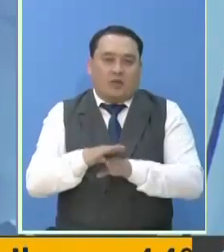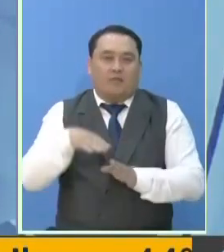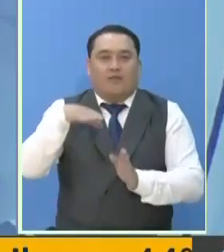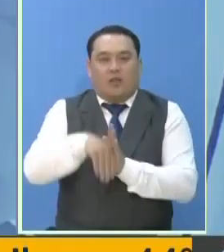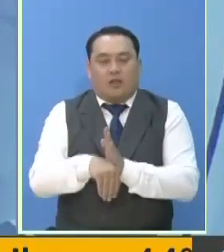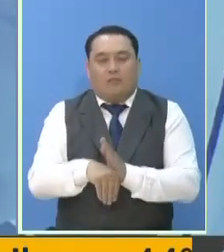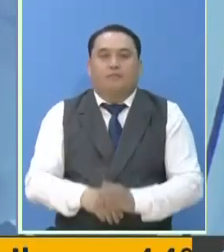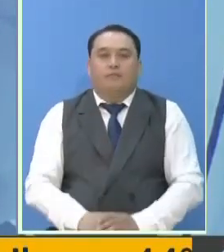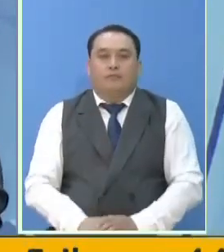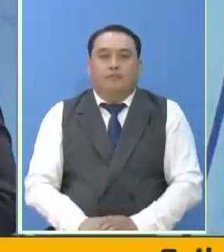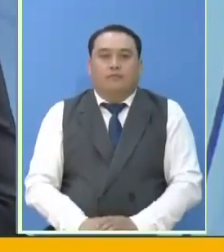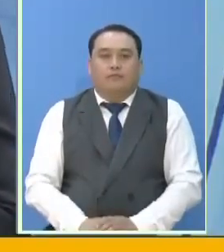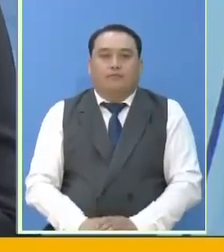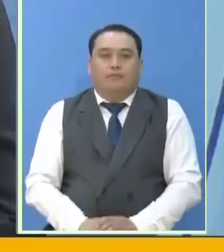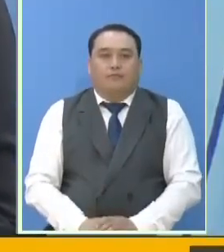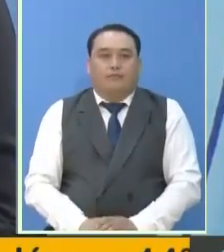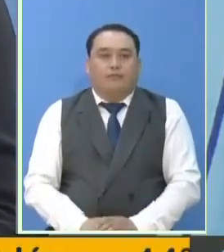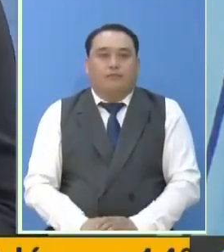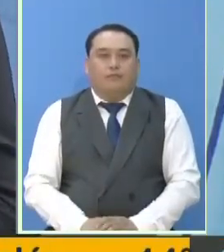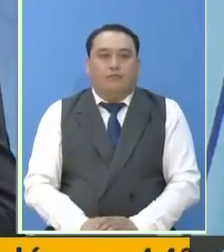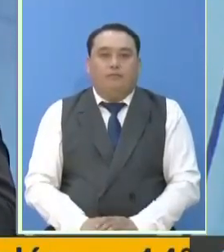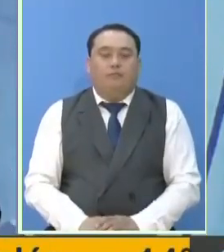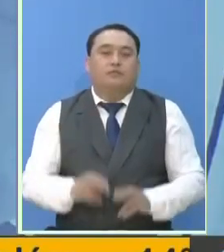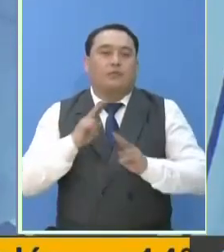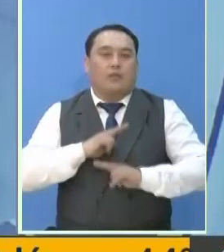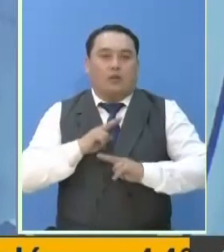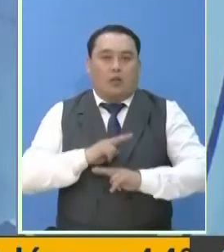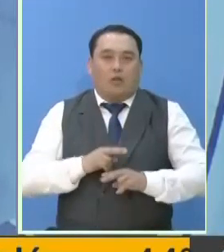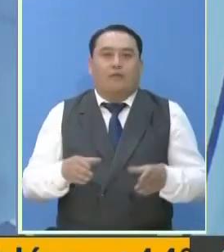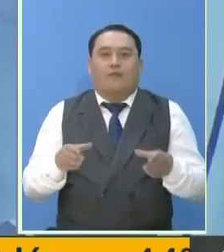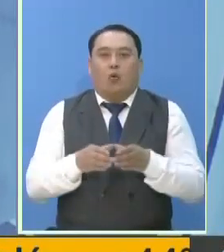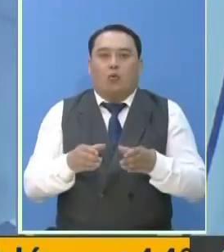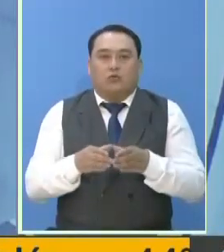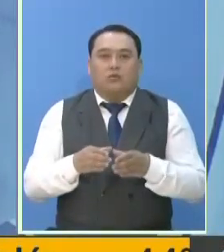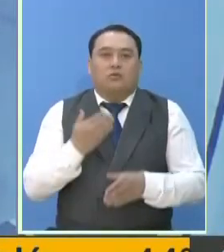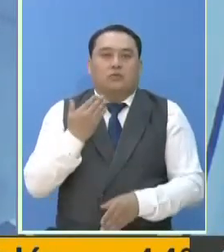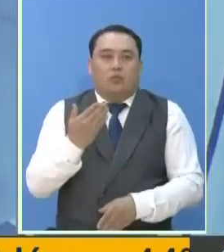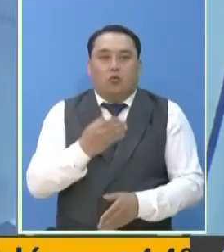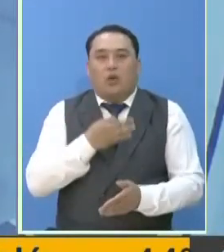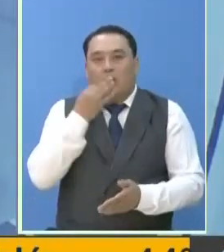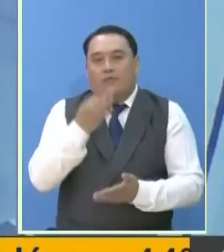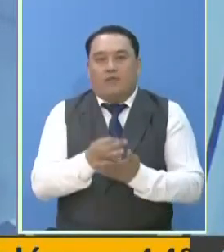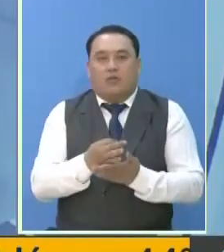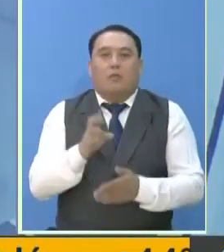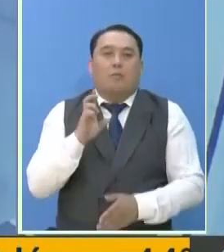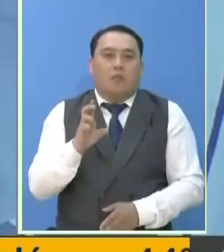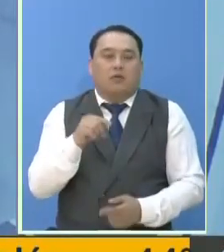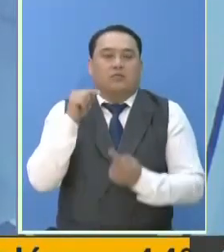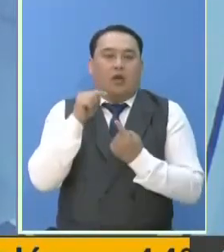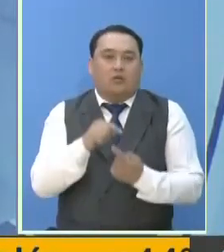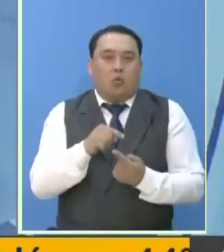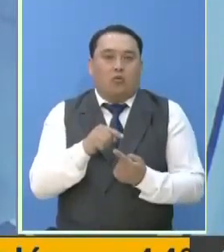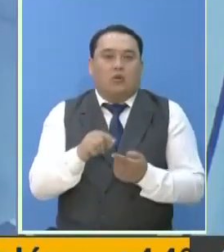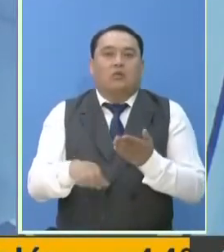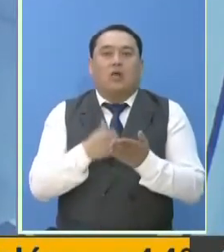основную реализацию задач делают как бы косвенно, то они будут относиться к блоку Б, соответственно, от